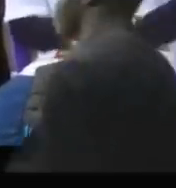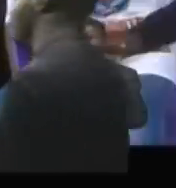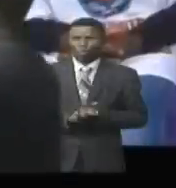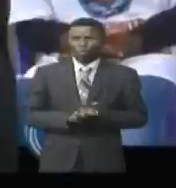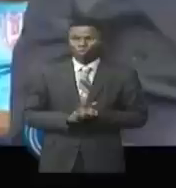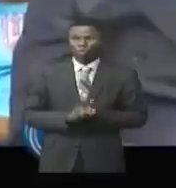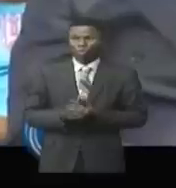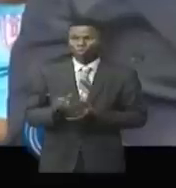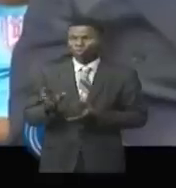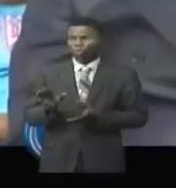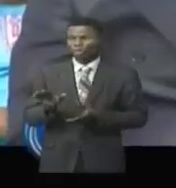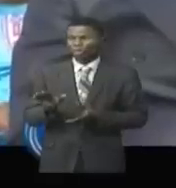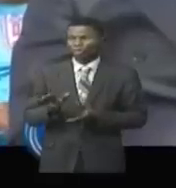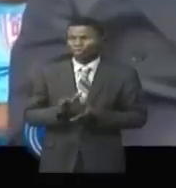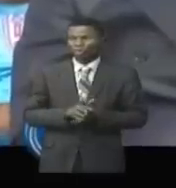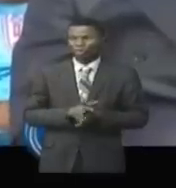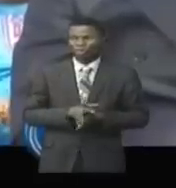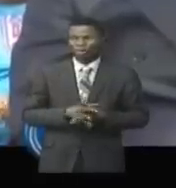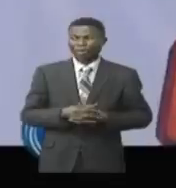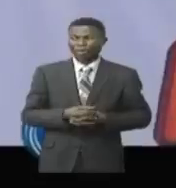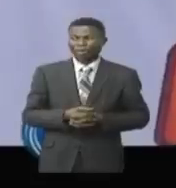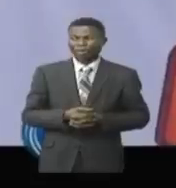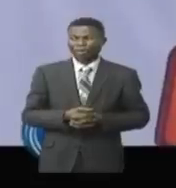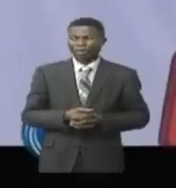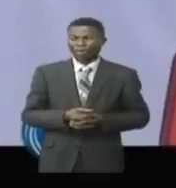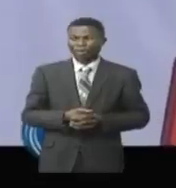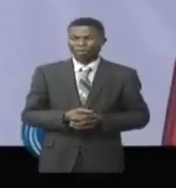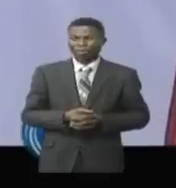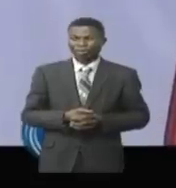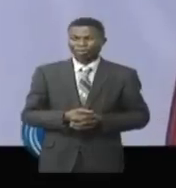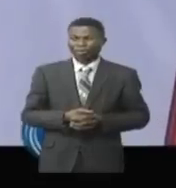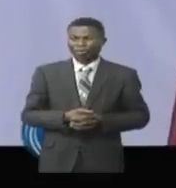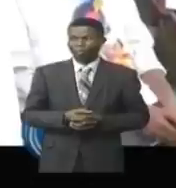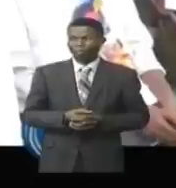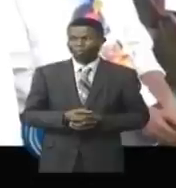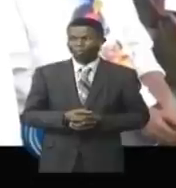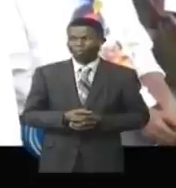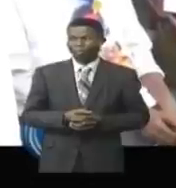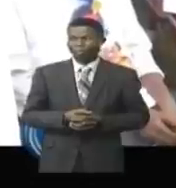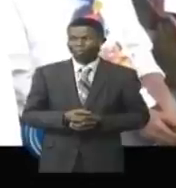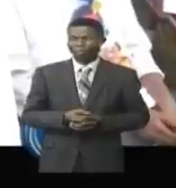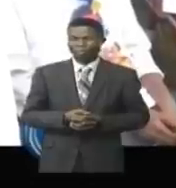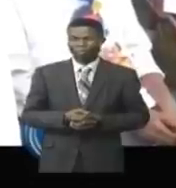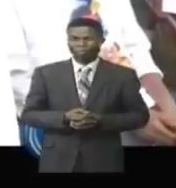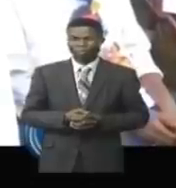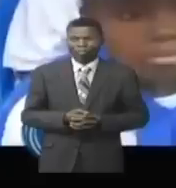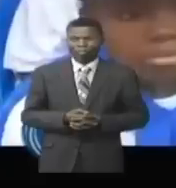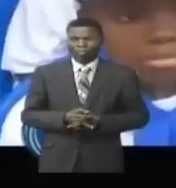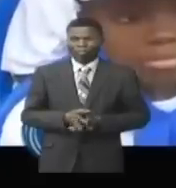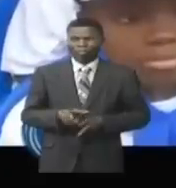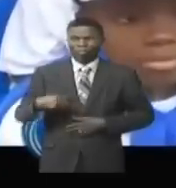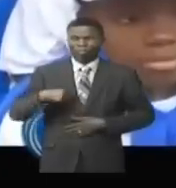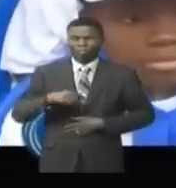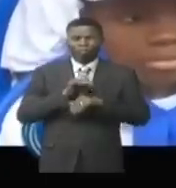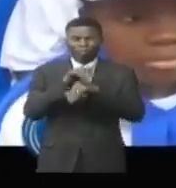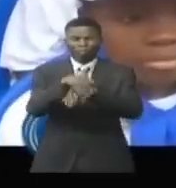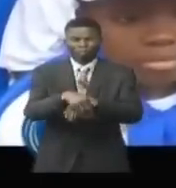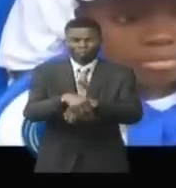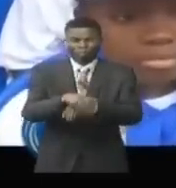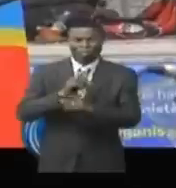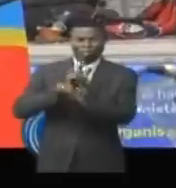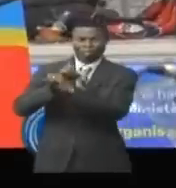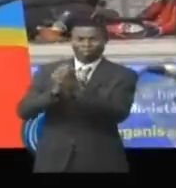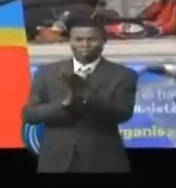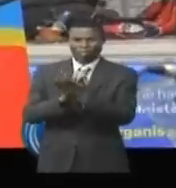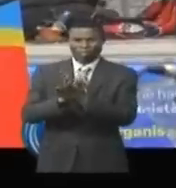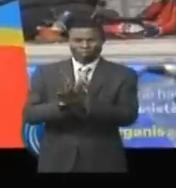des Beaux-Arts, a promis d'apporter une réponse favorable aux plaidoyers des enfants, avant de réitérer son engagement de défendre la